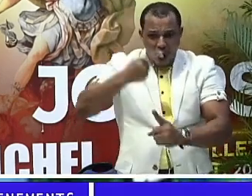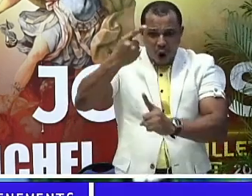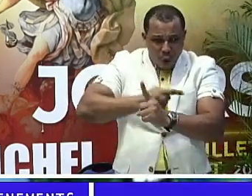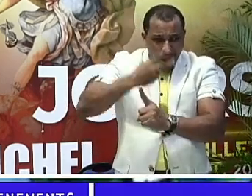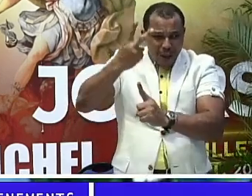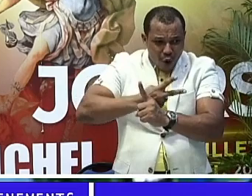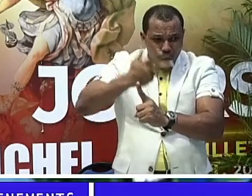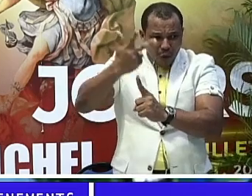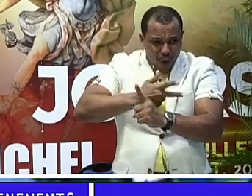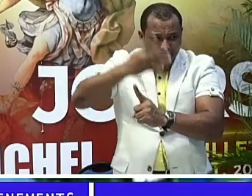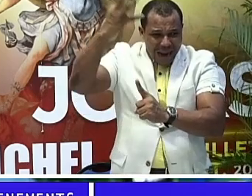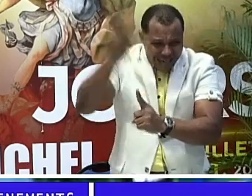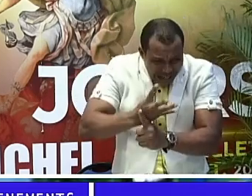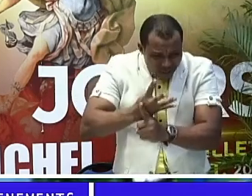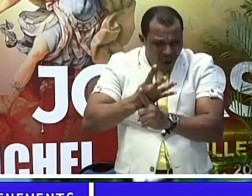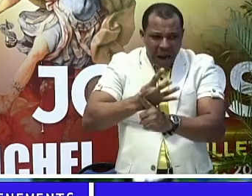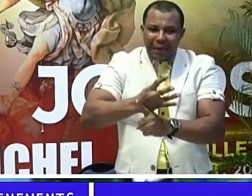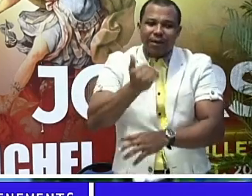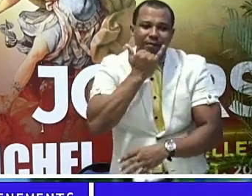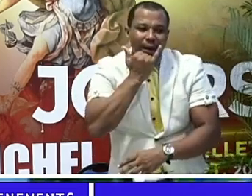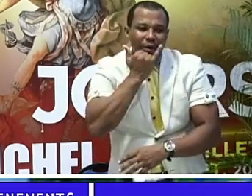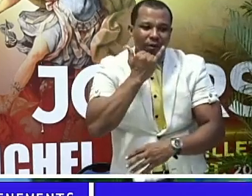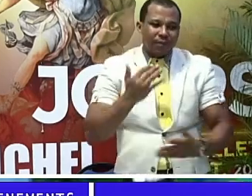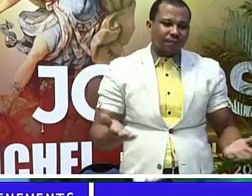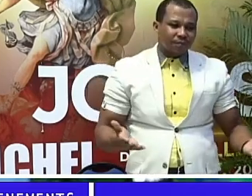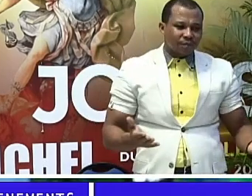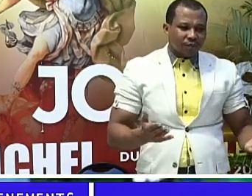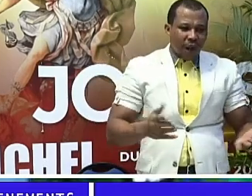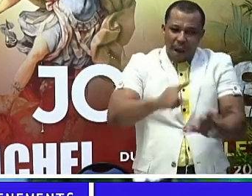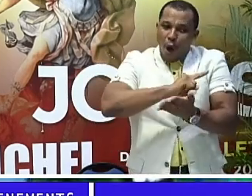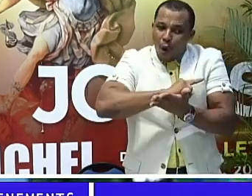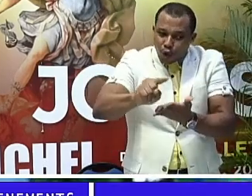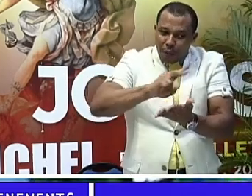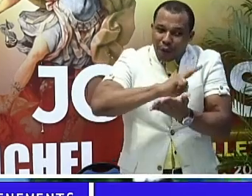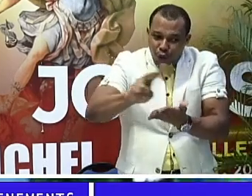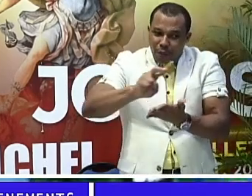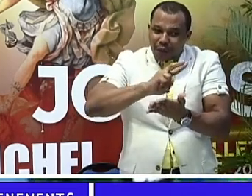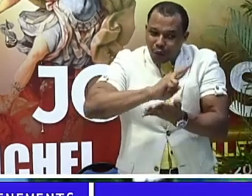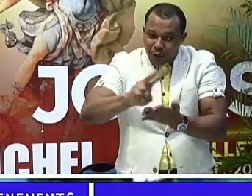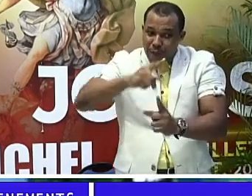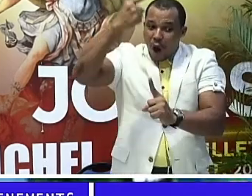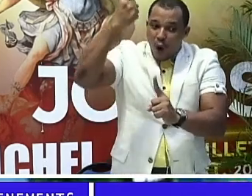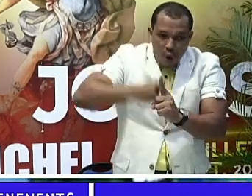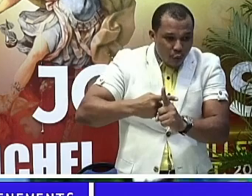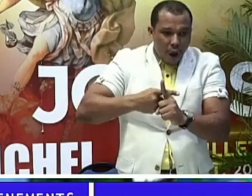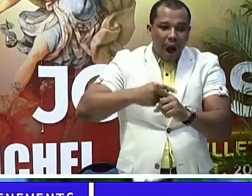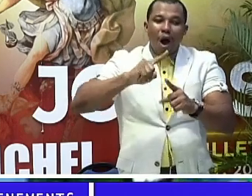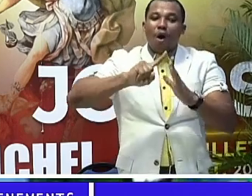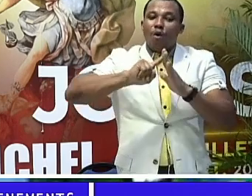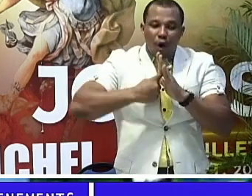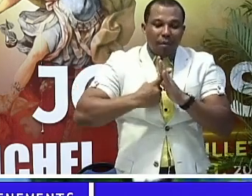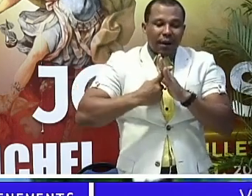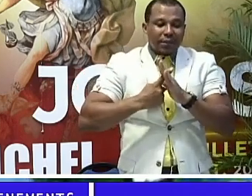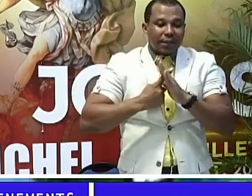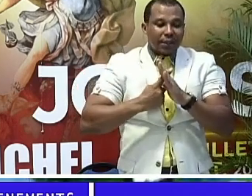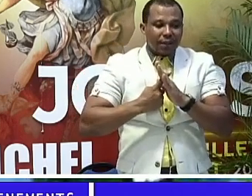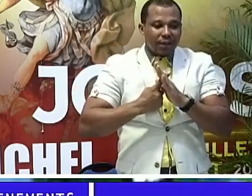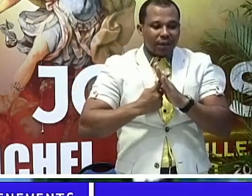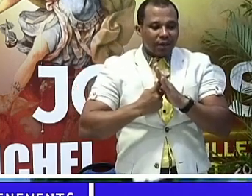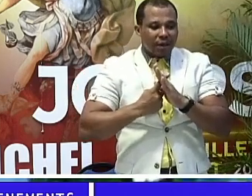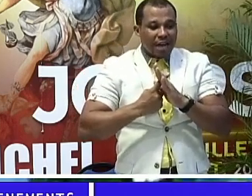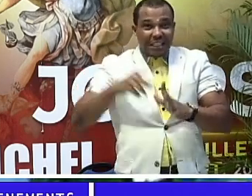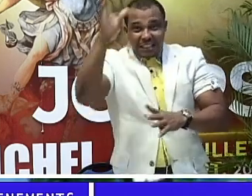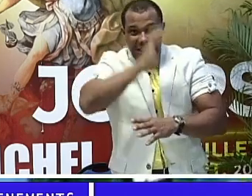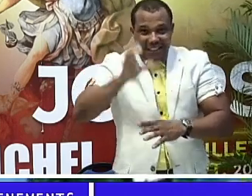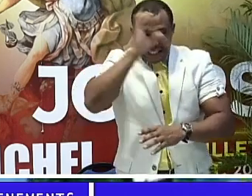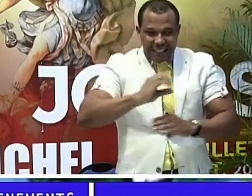Hospitalité a, li gen limite li. De ou fin faire 3 semaines, 4 semaines, qu'à yon nan, faut la commencer 4 qui direction pa ou.